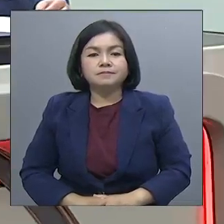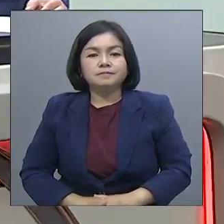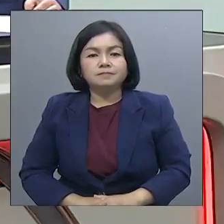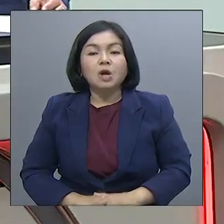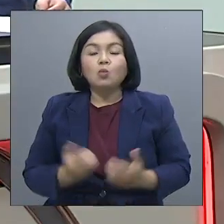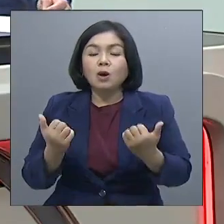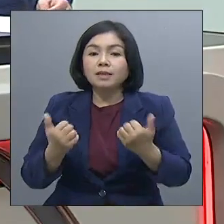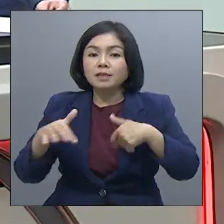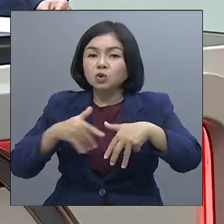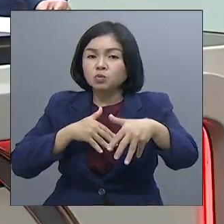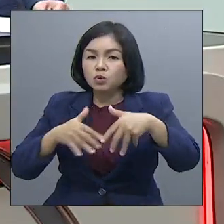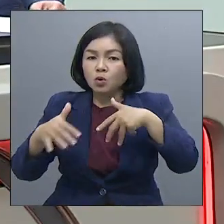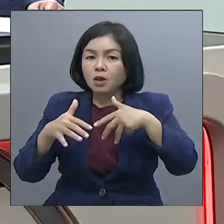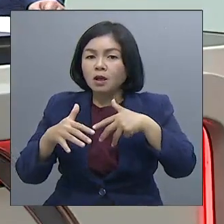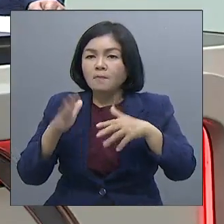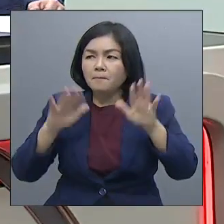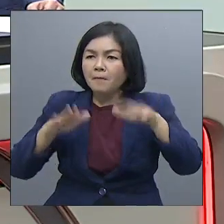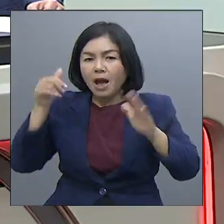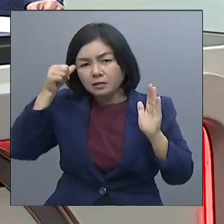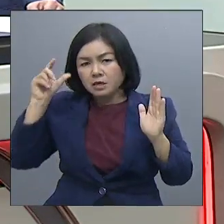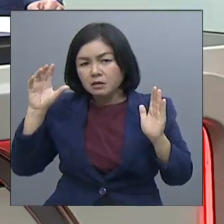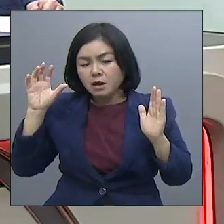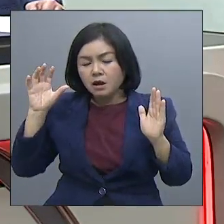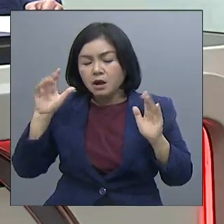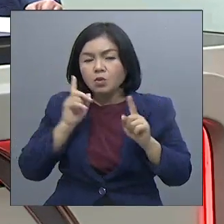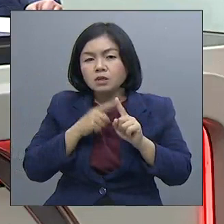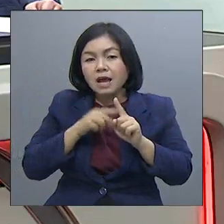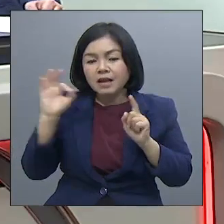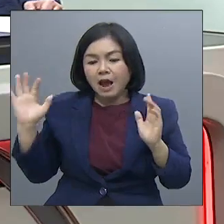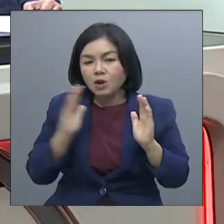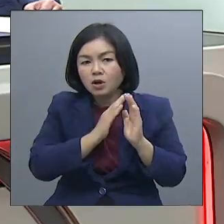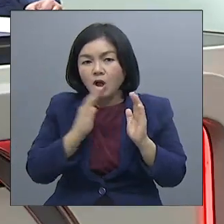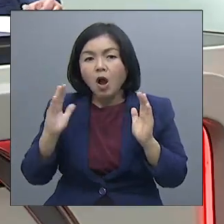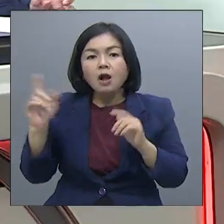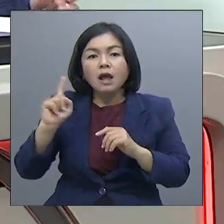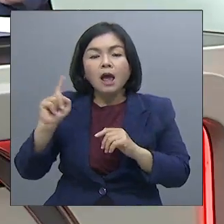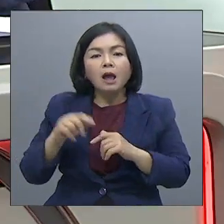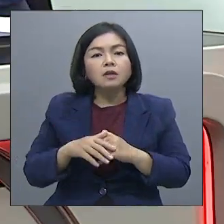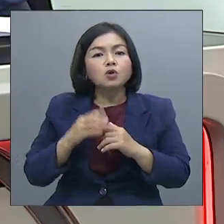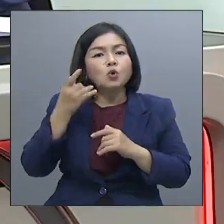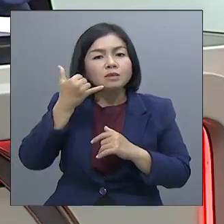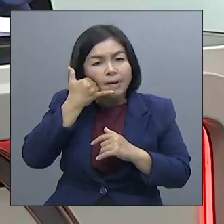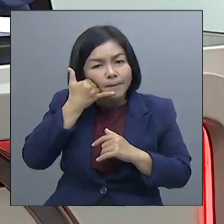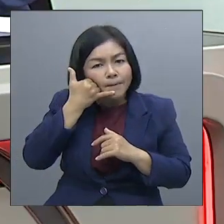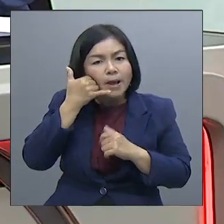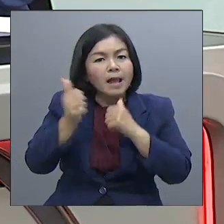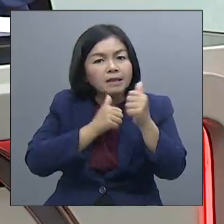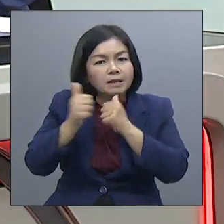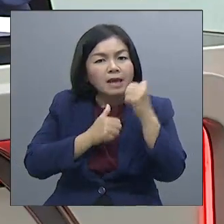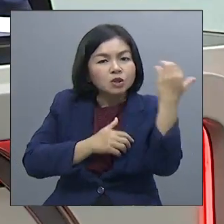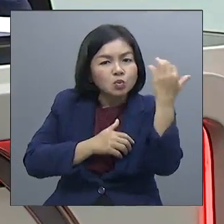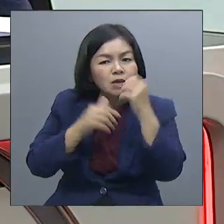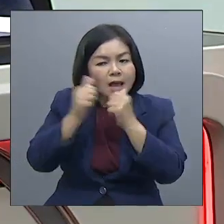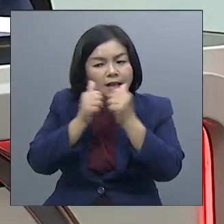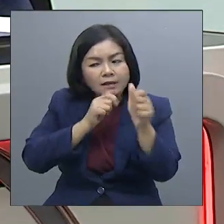ผู้ชมรวม9เดือนแล้วนะคะที่กิจการโทรคมนาคมของไทยมีความเปลี่ยนแปลงทางด้านของการแข่งขันเกิดขึ้นครั้